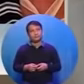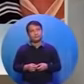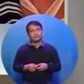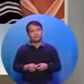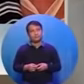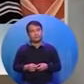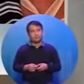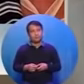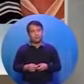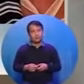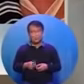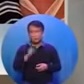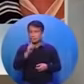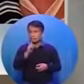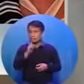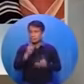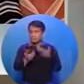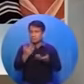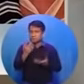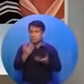Ma'am, kung sakaling,